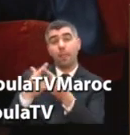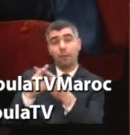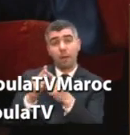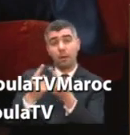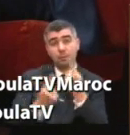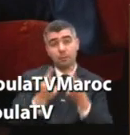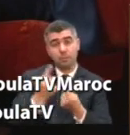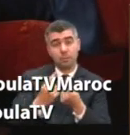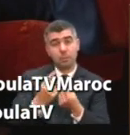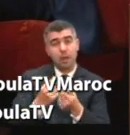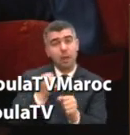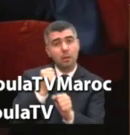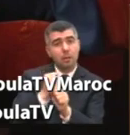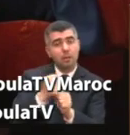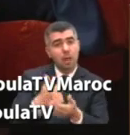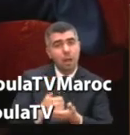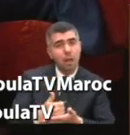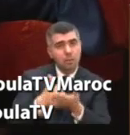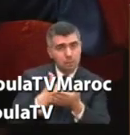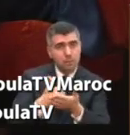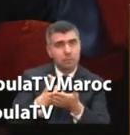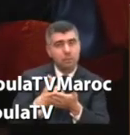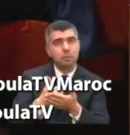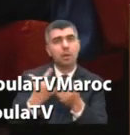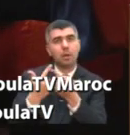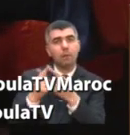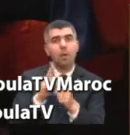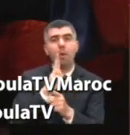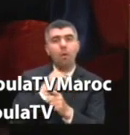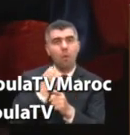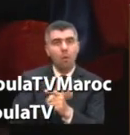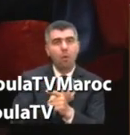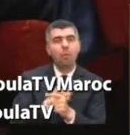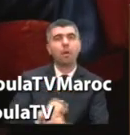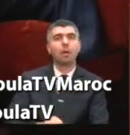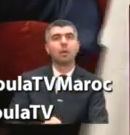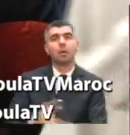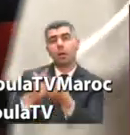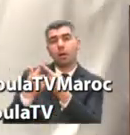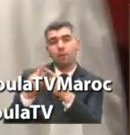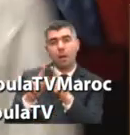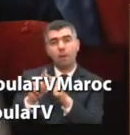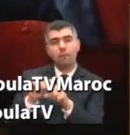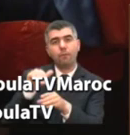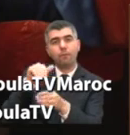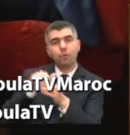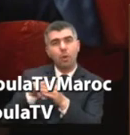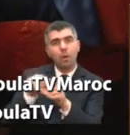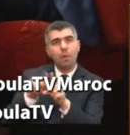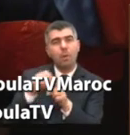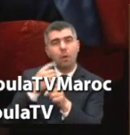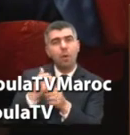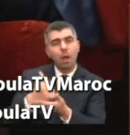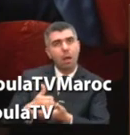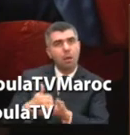من الخدمات التي تتقدم بها الحكومة من خلال مختلف الصناديق خصوصا صندوق التماسك